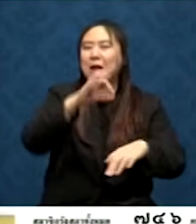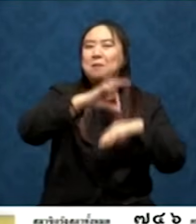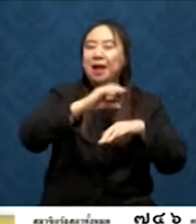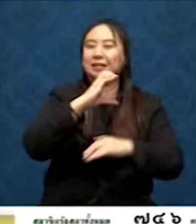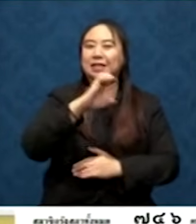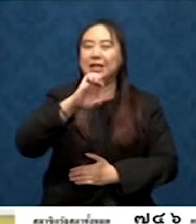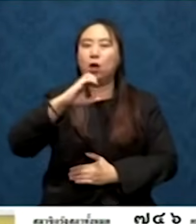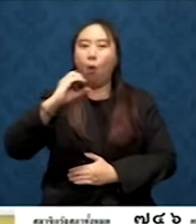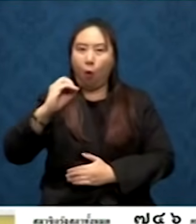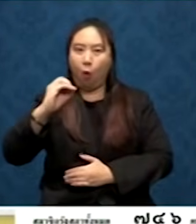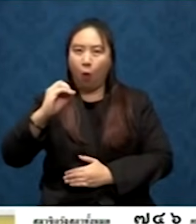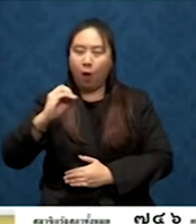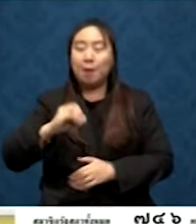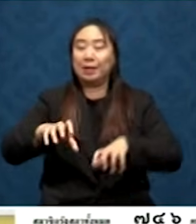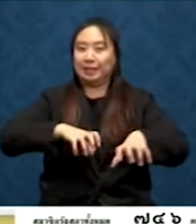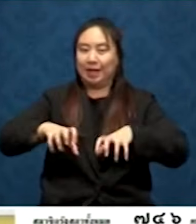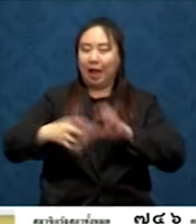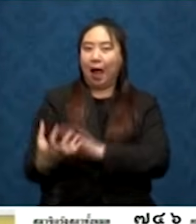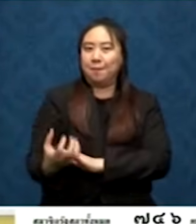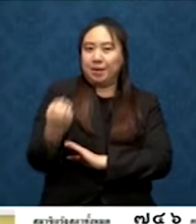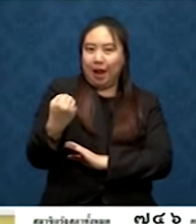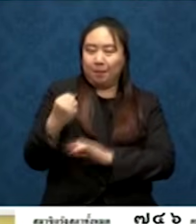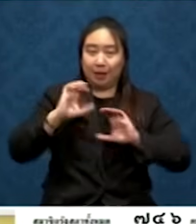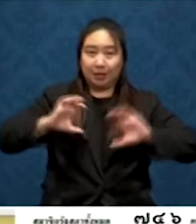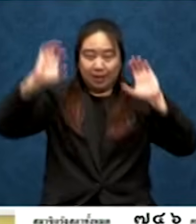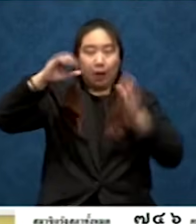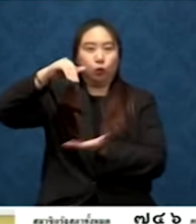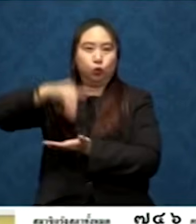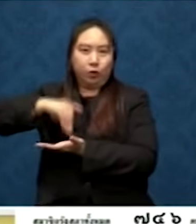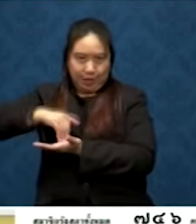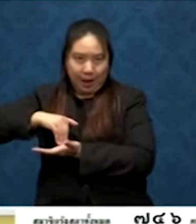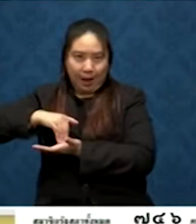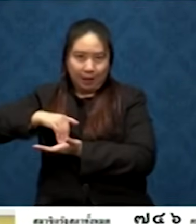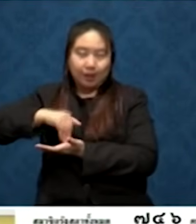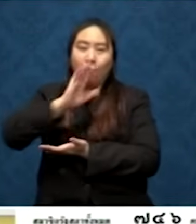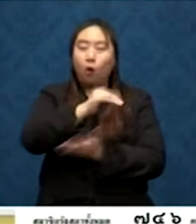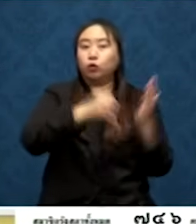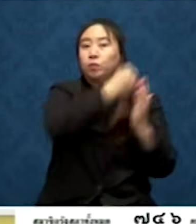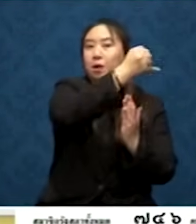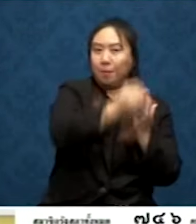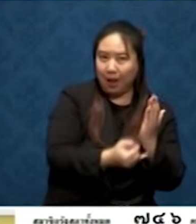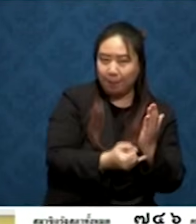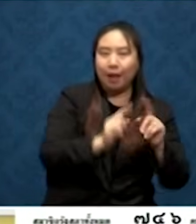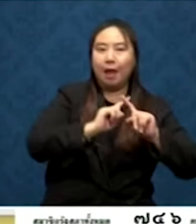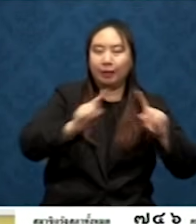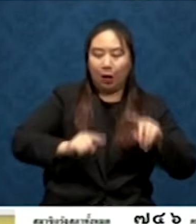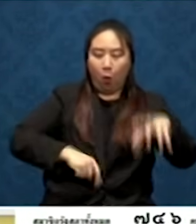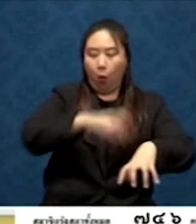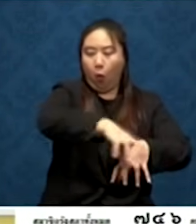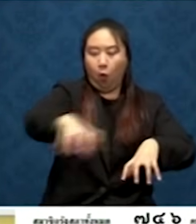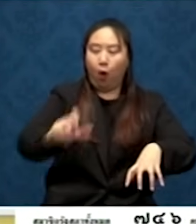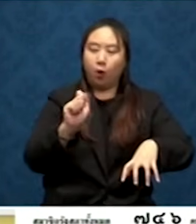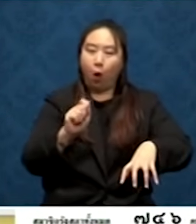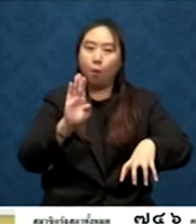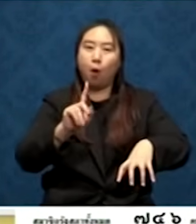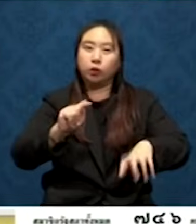การจัดสรรอำนาจภายในรัชกาลส่วนกลางและส่วนภูมิภาคโดยไม่มาลดทอนหรือกระทบความเป็นอิสระขององค์กรปกครองส่วน